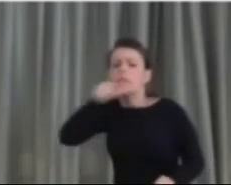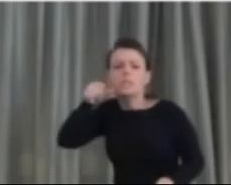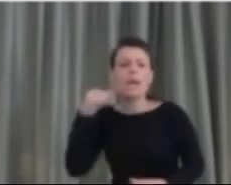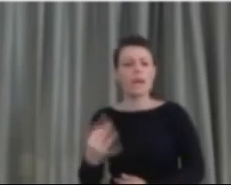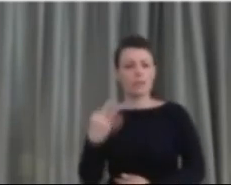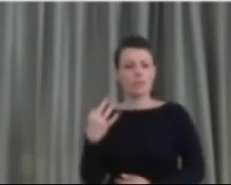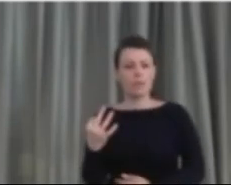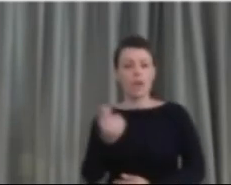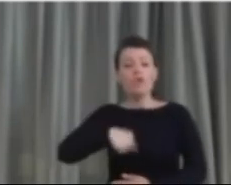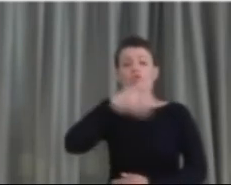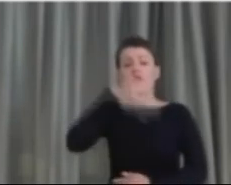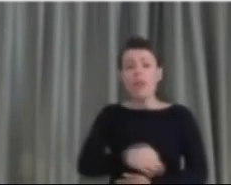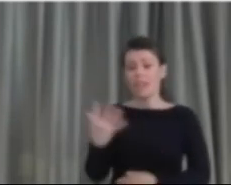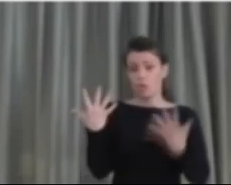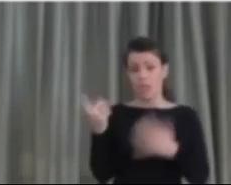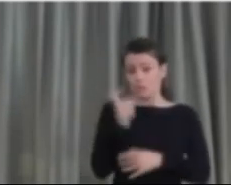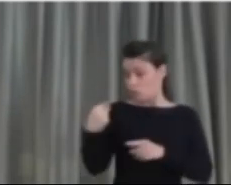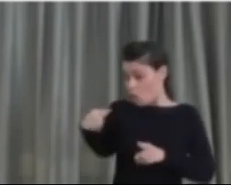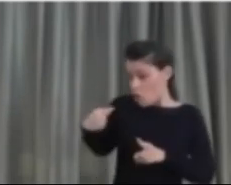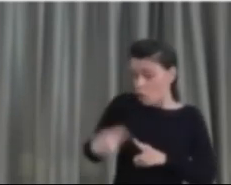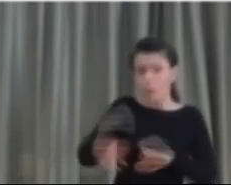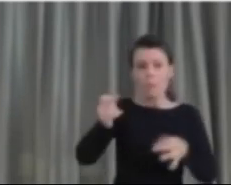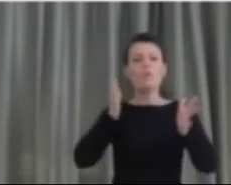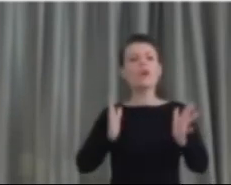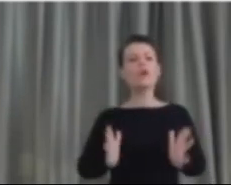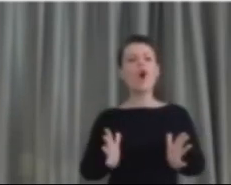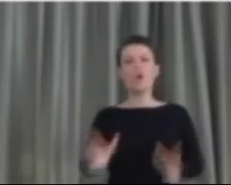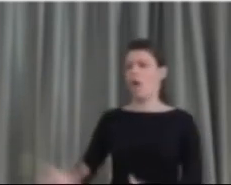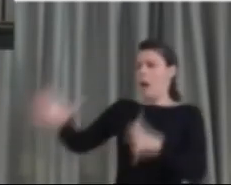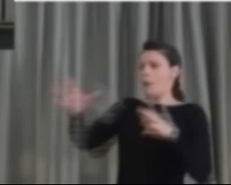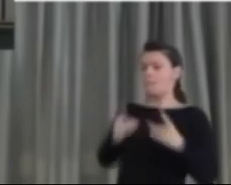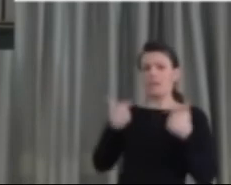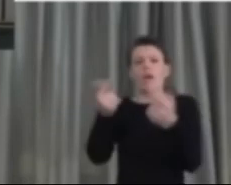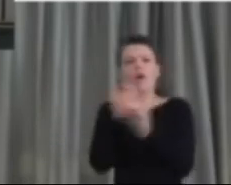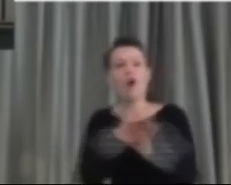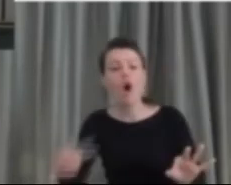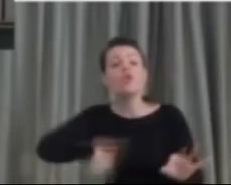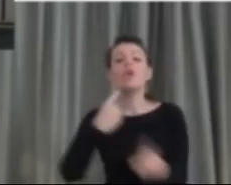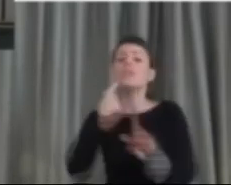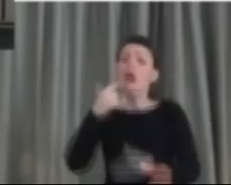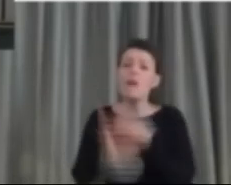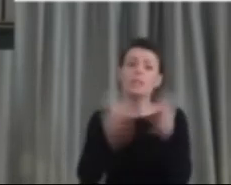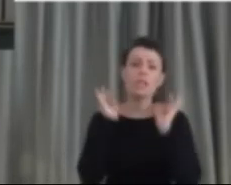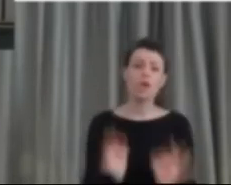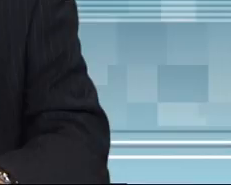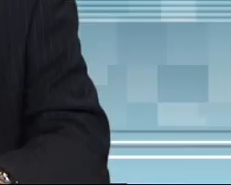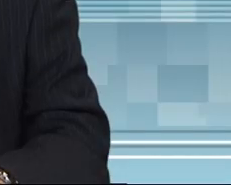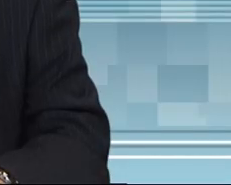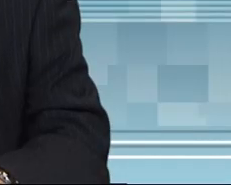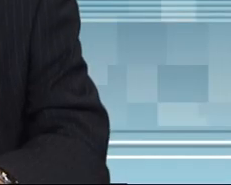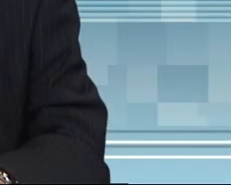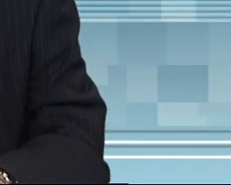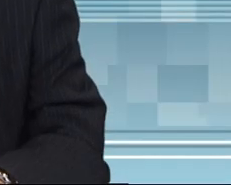a non dare al virus corpis da cui nutrirsi. Dobbiamo continuare così amici, dobbiamo assolutamente continuare così.